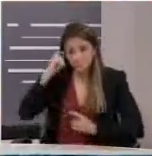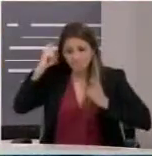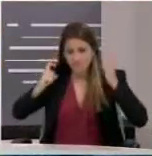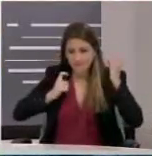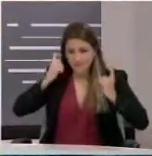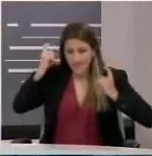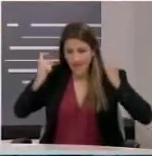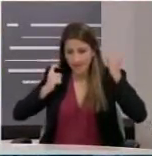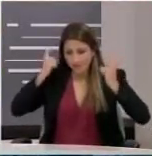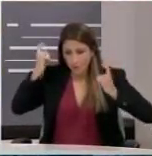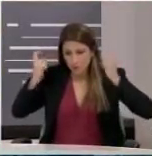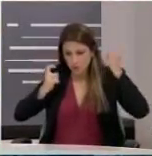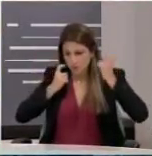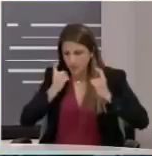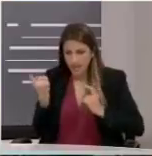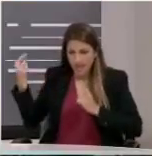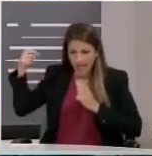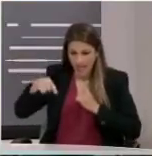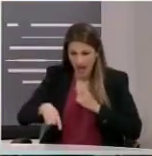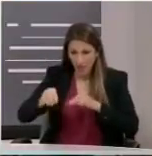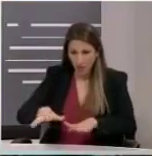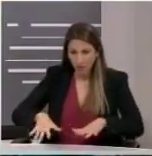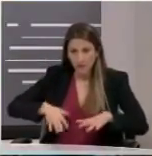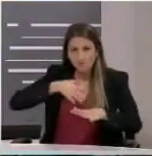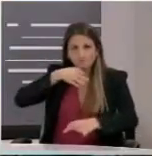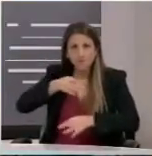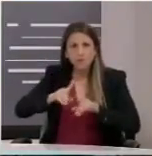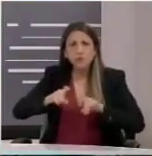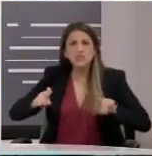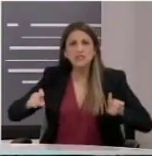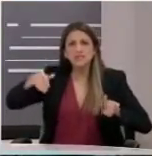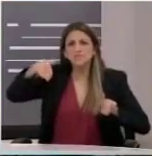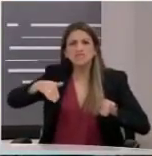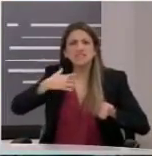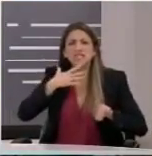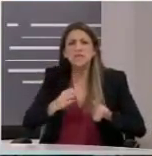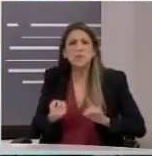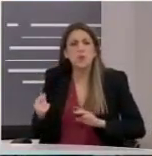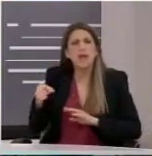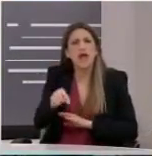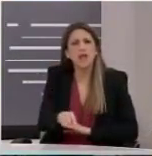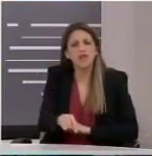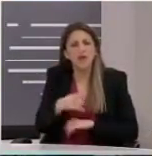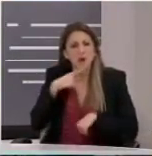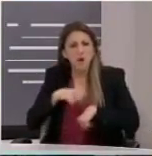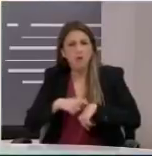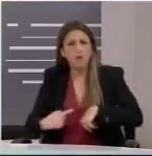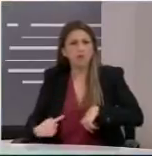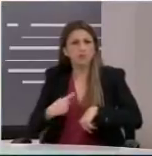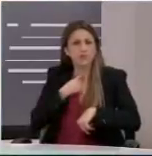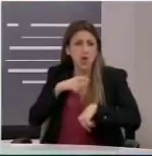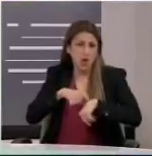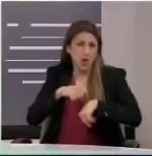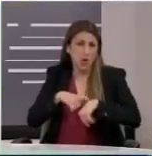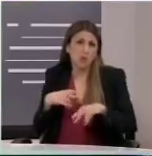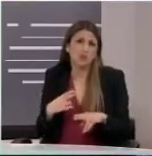τον κόπο να έρθω εδώ στη Βουλή, να παραβρεθώ, να σπαταλήσω μέρος του πολύτιμου